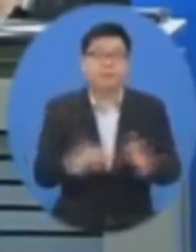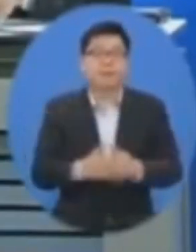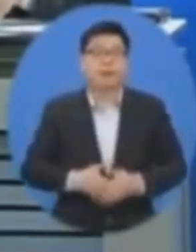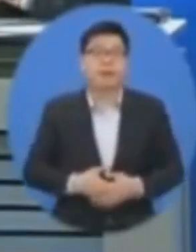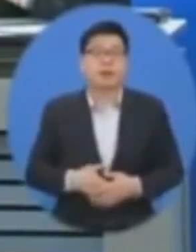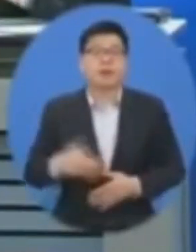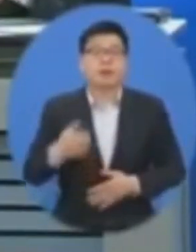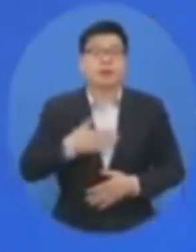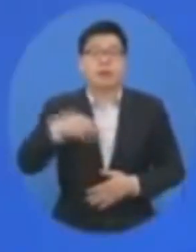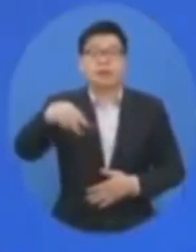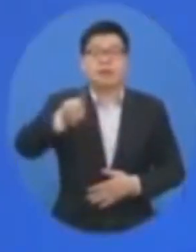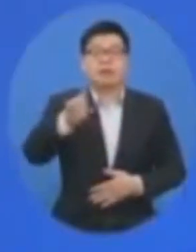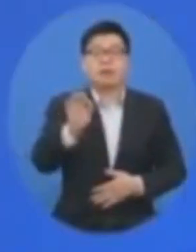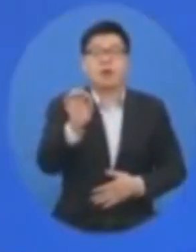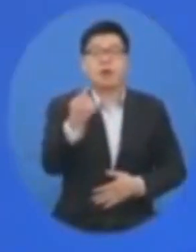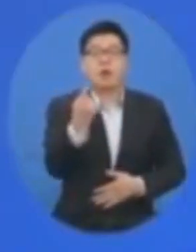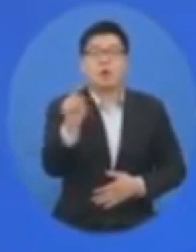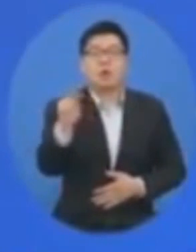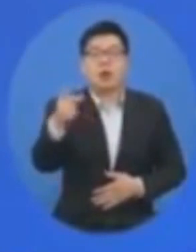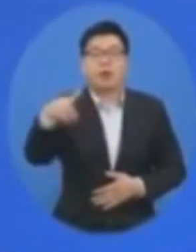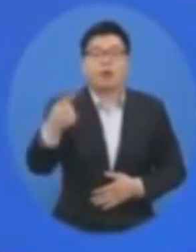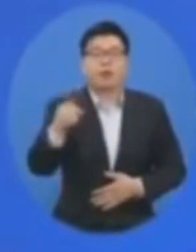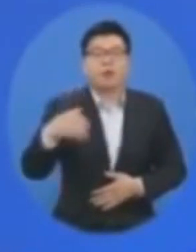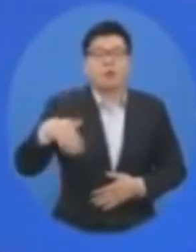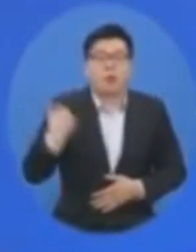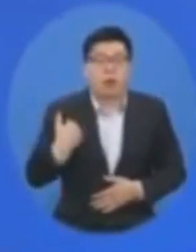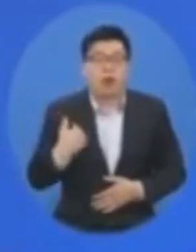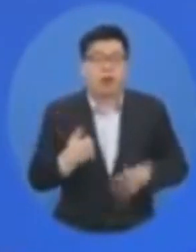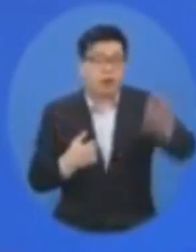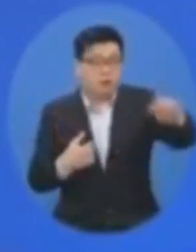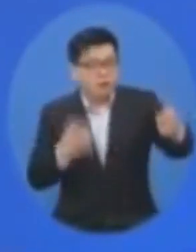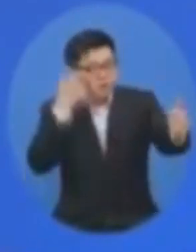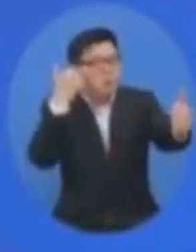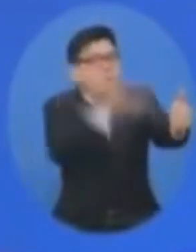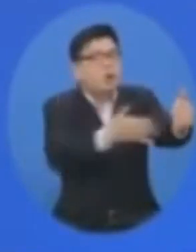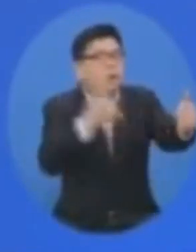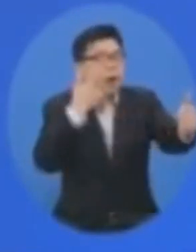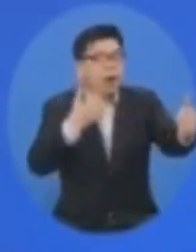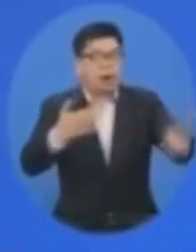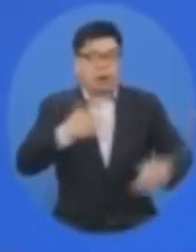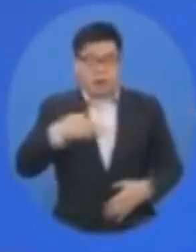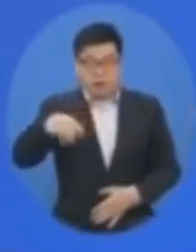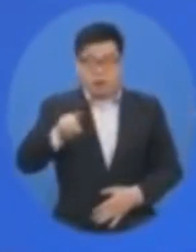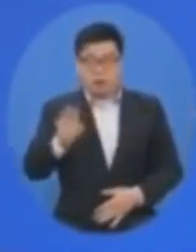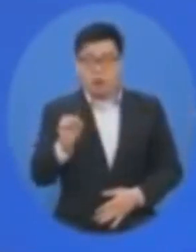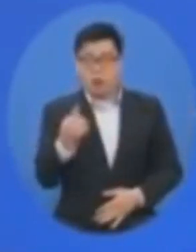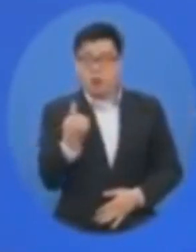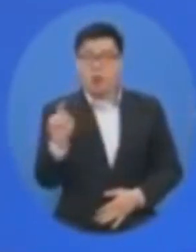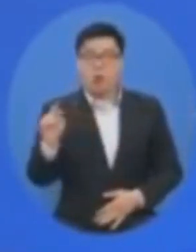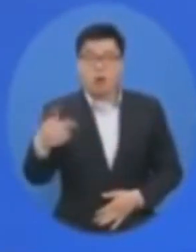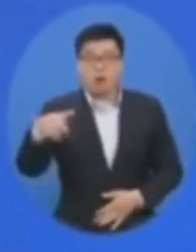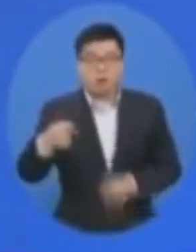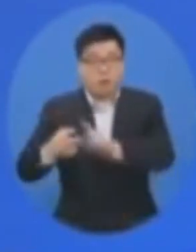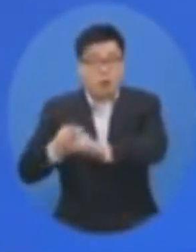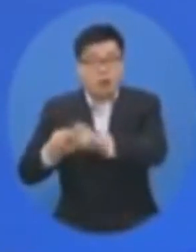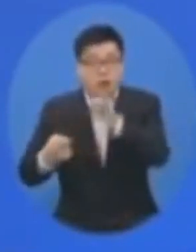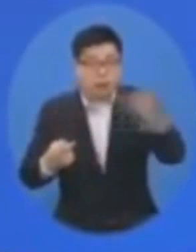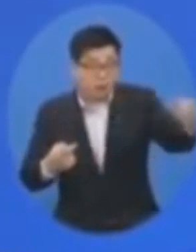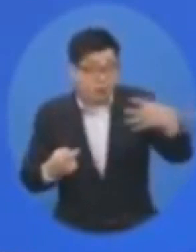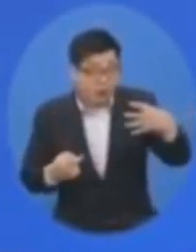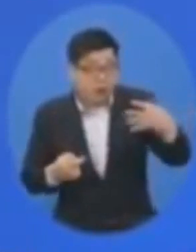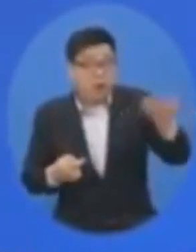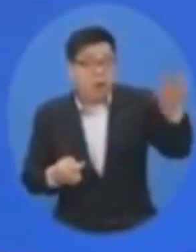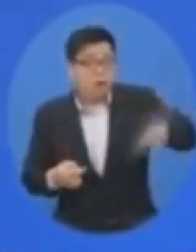그거는 난 성완종이를 몰라요. 내가 문재인 후보한테 물어봤어요. 아니, 내가 성완종이한테 엮였다고 자꾸 이야기했는데